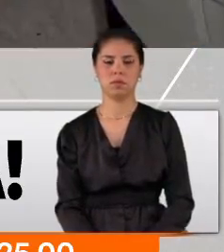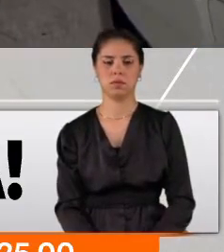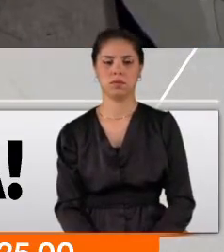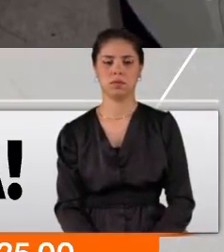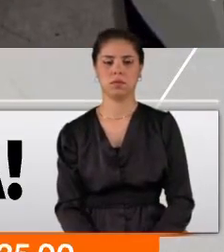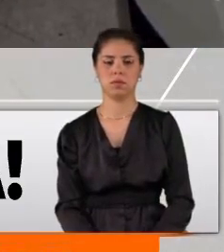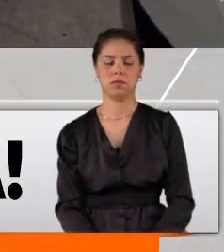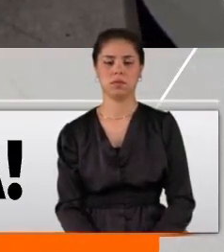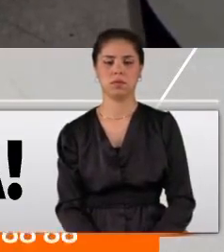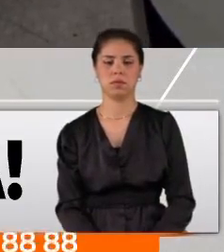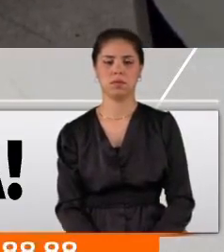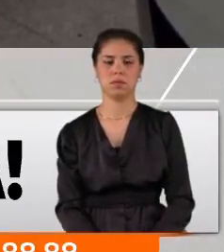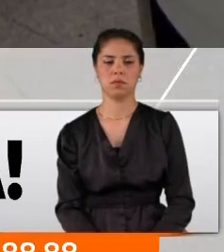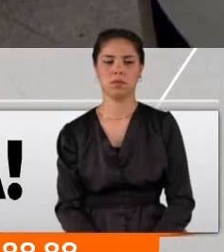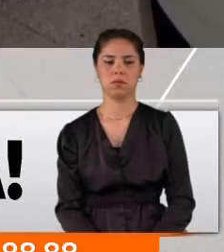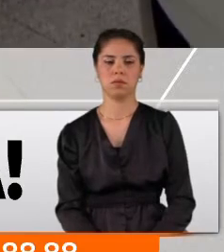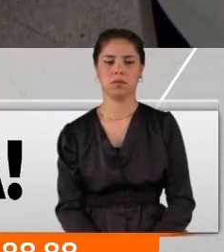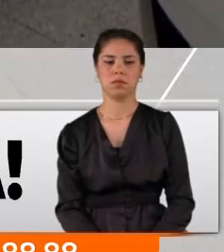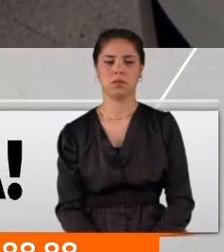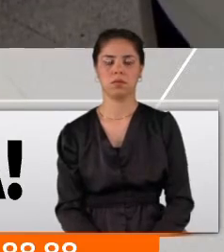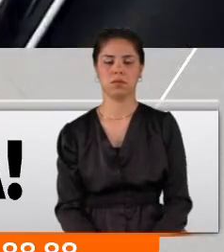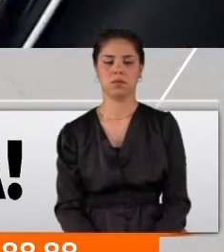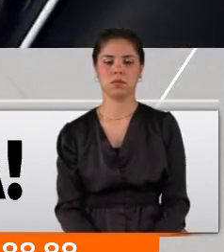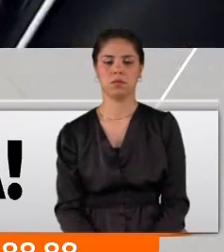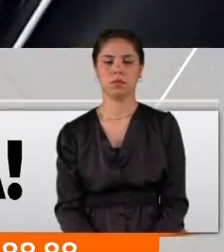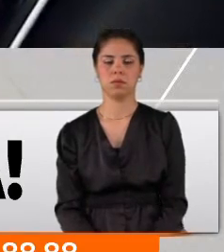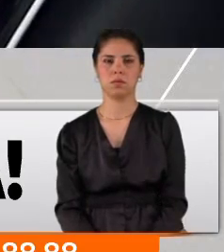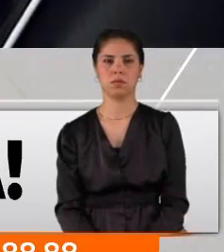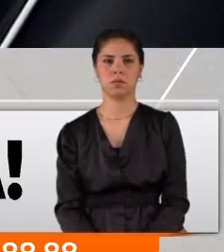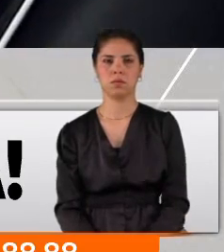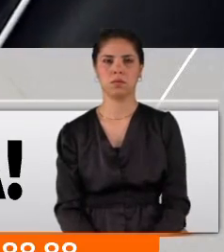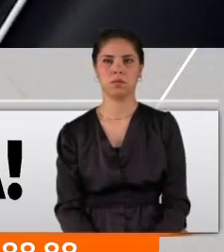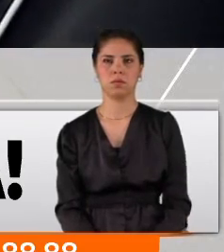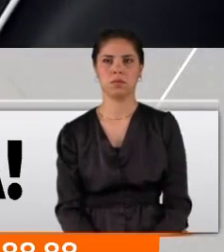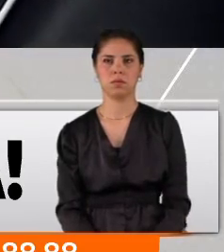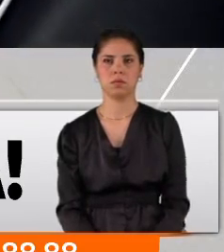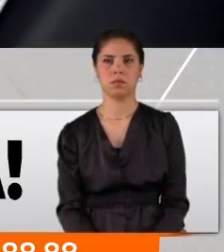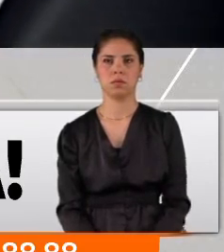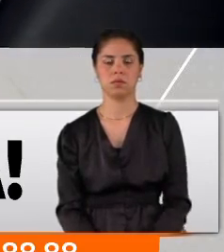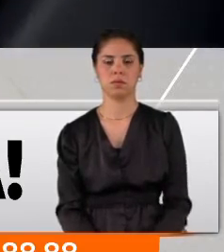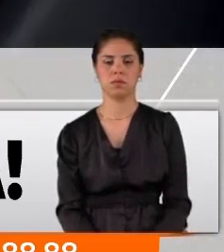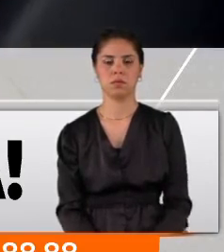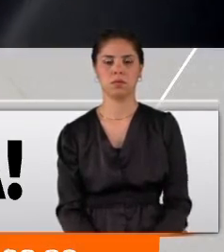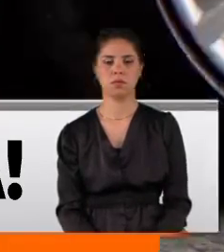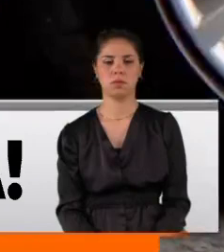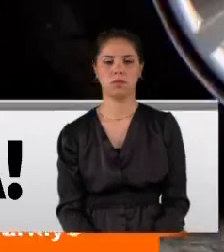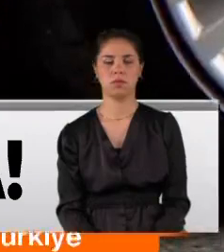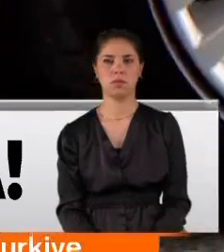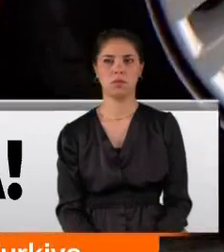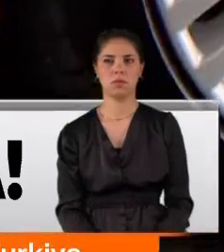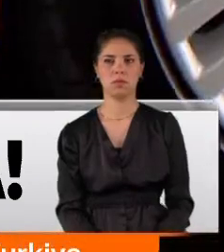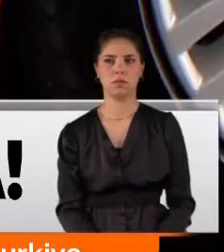bunun herhangi bir riski yok. Biz esnaf olarak bunu zaten sürekli yapıyoruz. Başımıza daha önce böyle bir sıkıntı gelmedi.